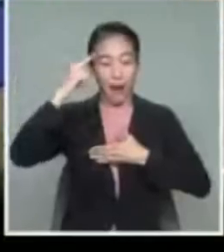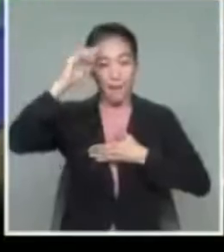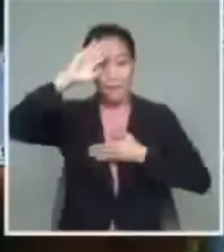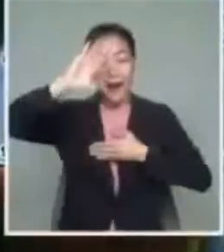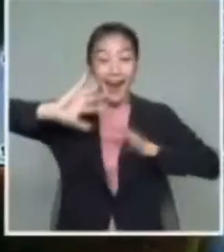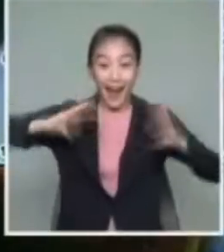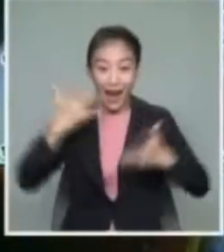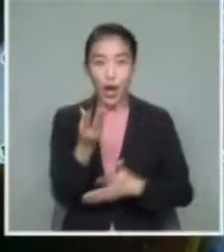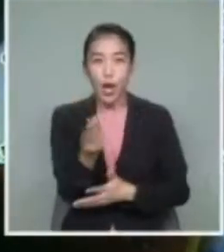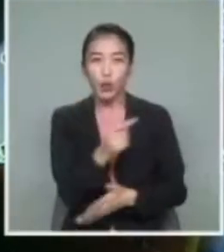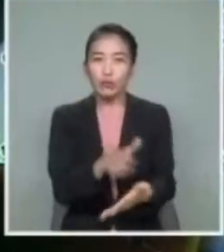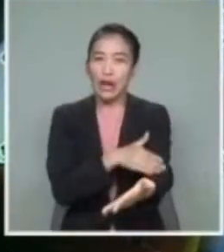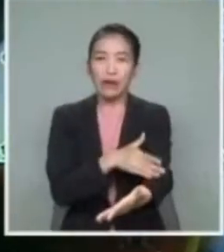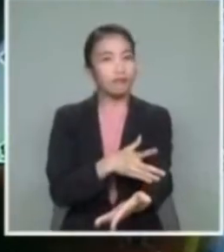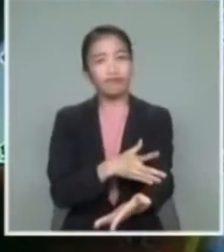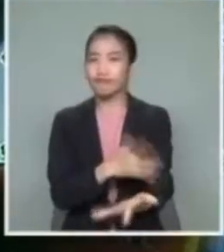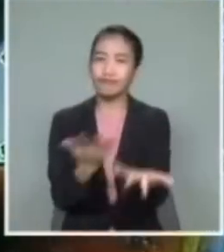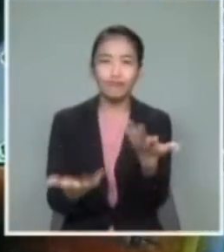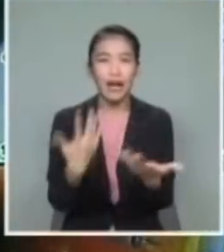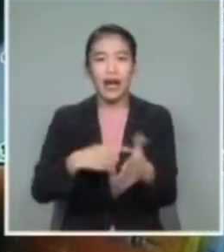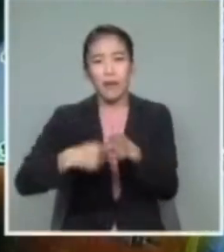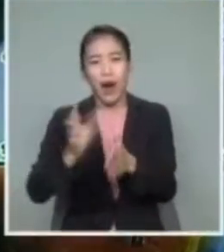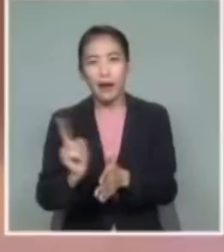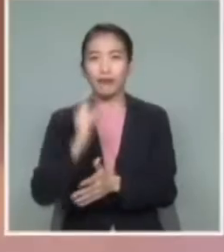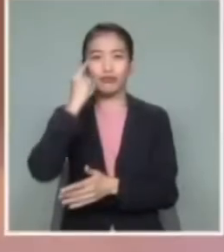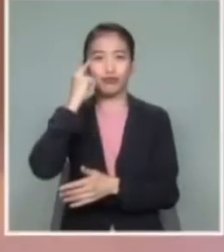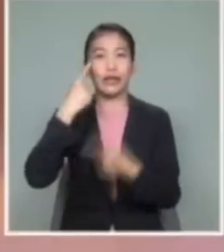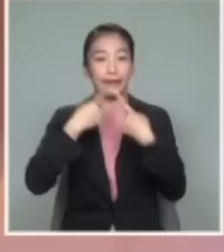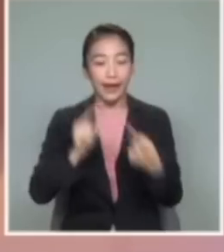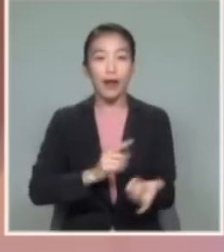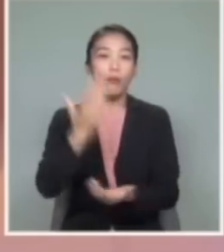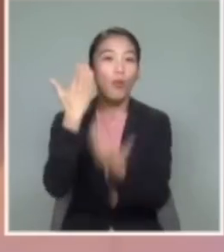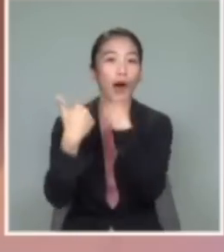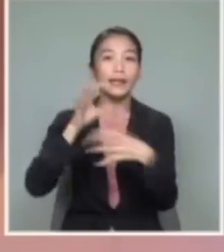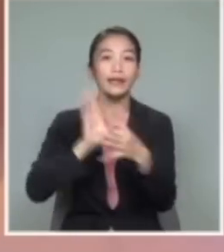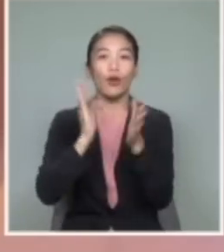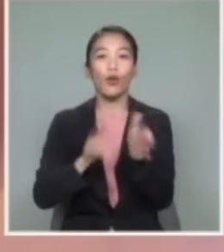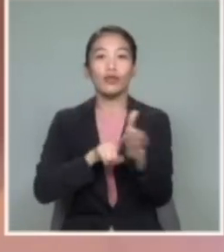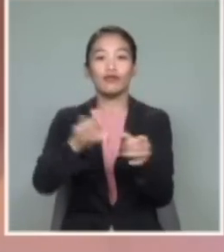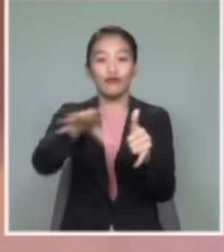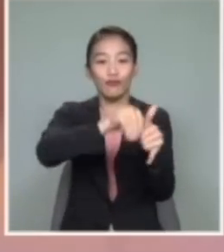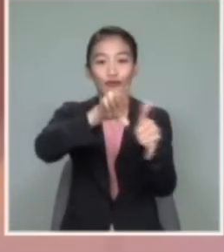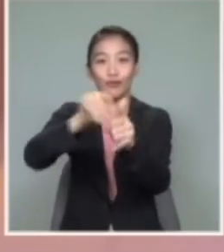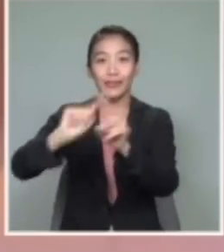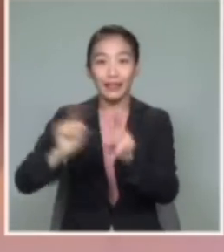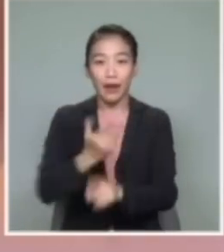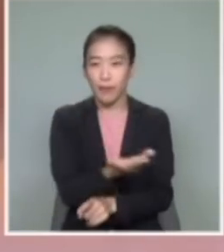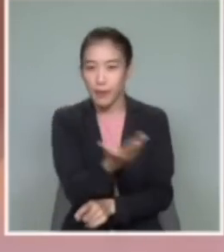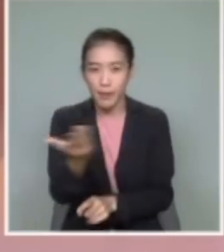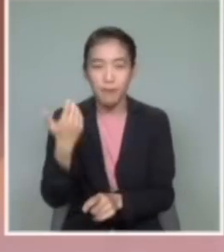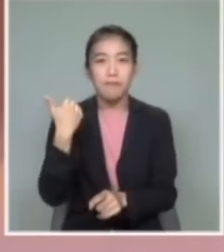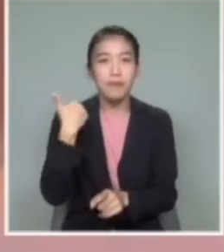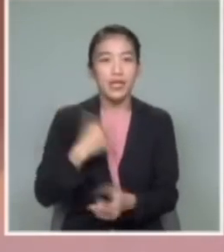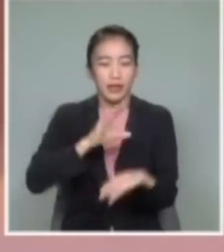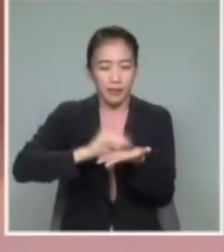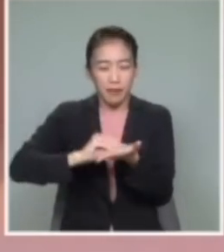ยแต่จากข้อมูลประวัติการรักษาของผู้ป่วยติดเชื้อส่วนใหญ่เข้ารับการรักษาเร็วจะเริ่มมีอาการมากช่วงประมาณวัน